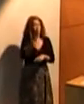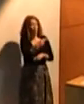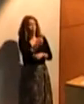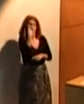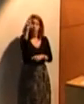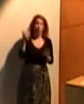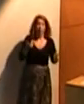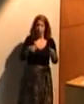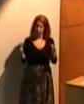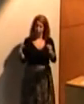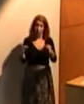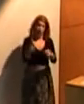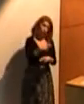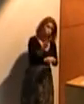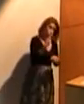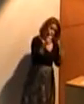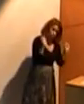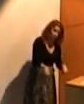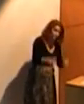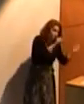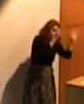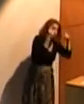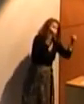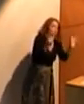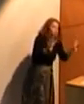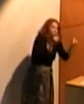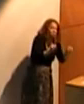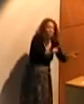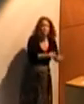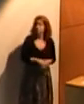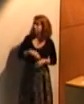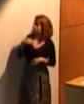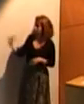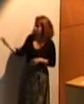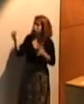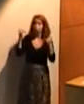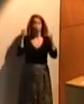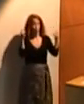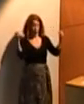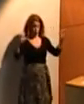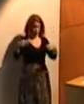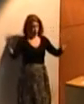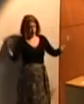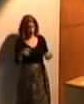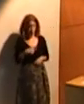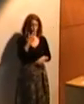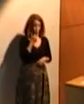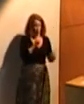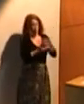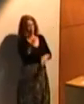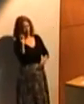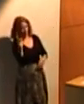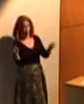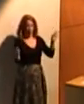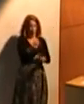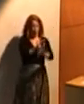en condition que la nature pense bien évidemment et c'est grâce au jeu de lego dont je vous parlais tout à l'heure c'est à dire de finale je vais remplacer en rouge pas en bleu jeu